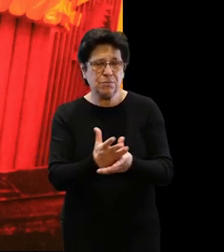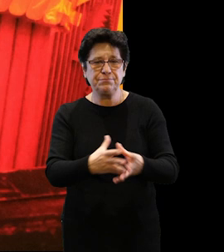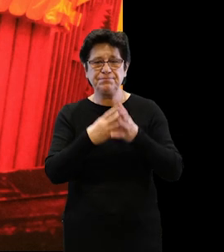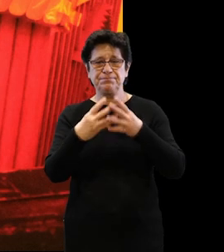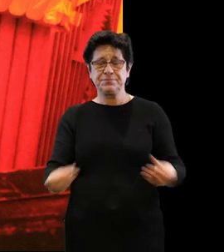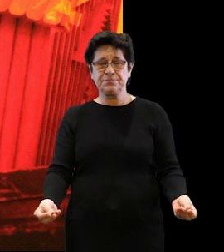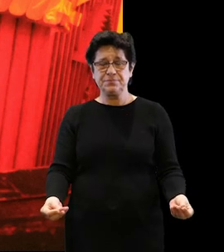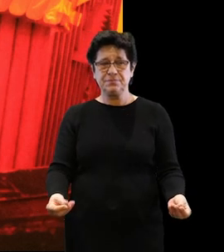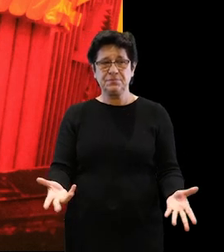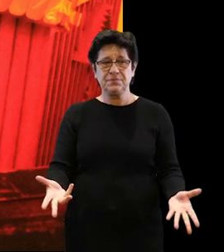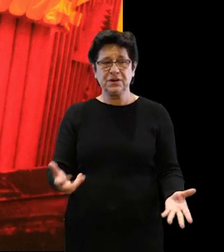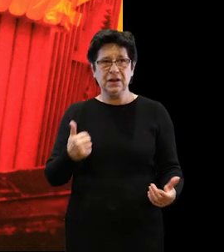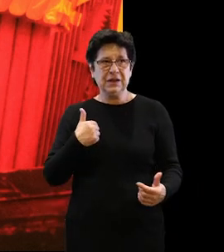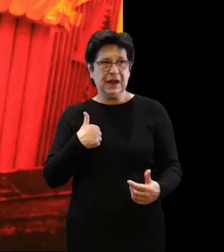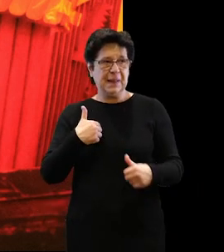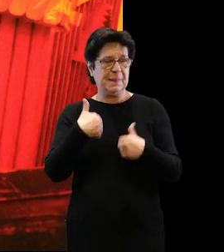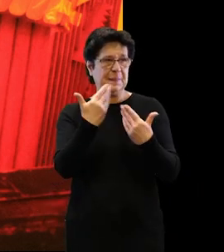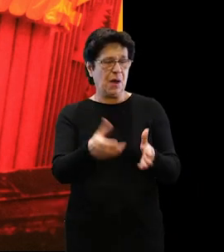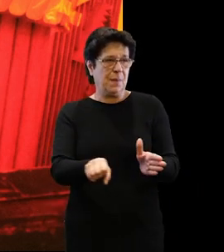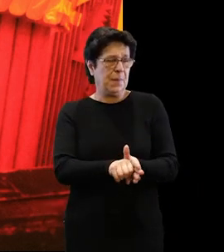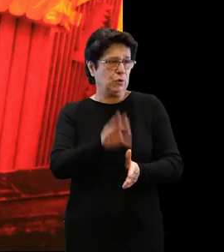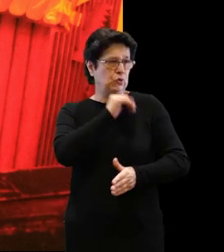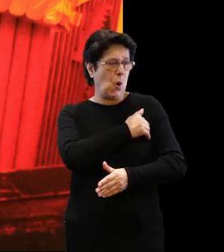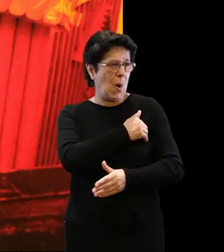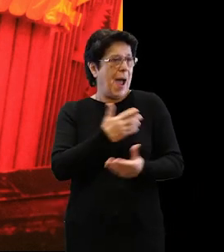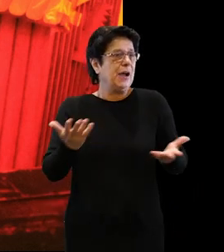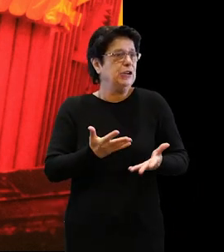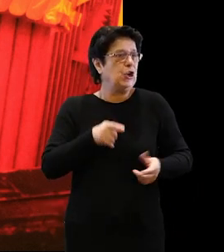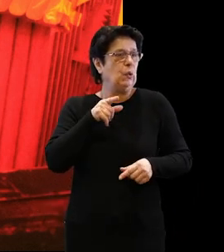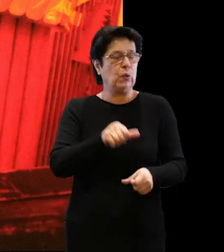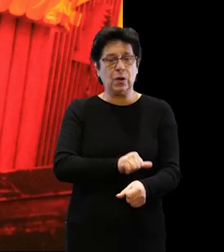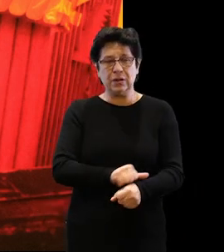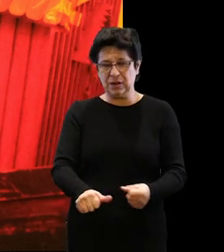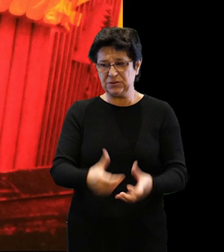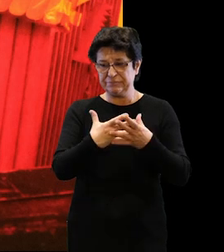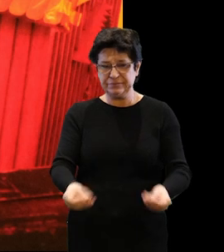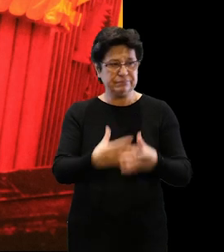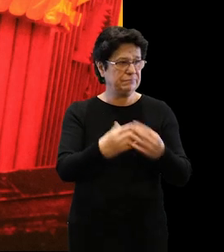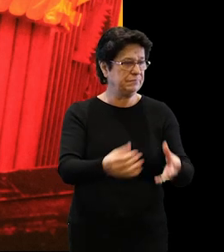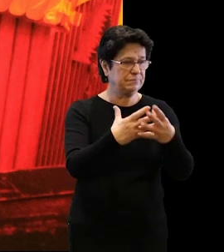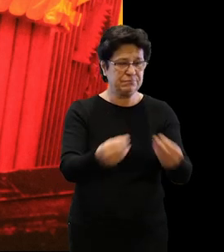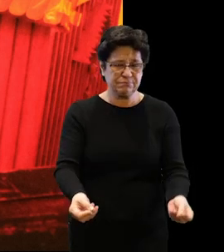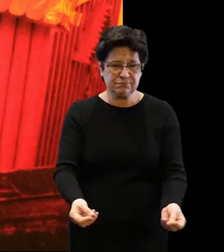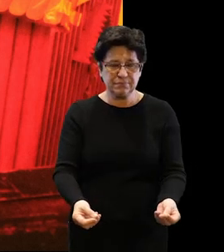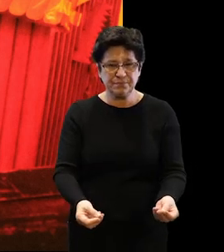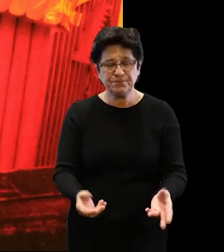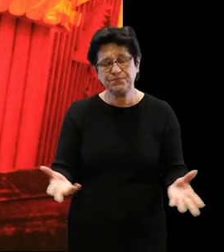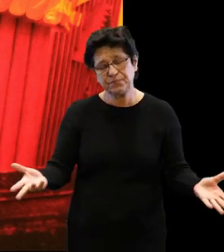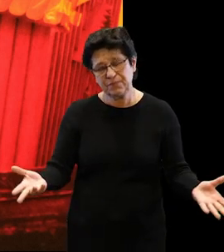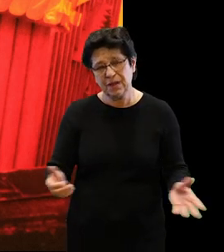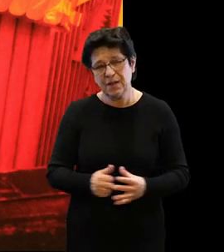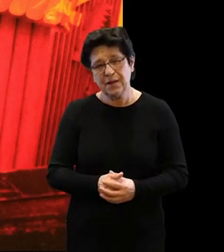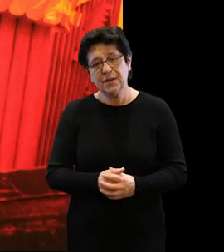pytanie No dałem kiedyś coś do szkoły gdzie to jest No jeżeli jest izba to nadal to w tej izbie jest Proszę